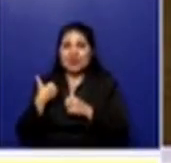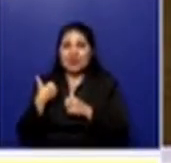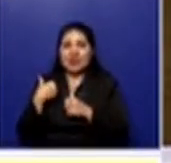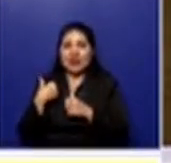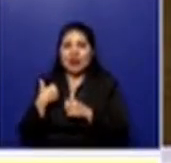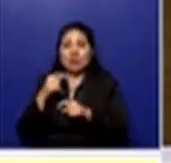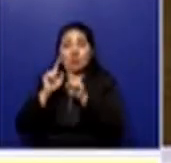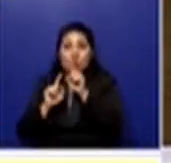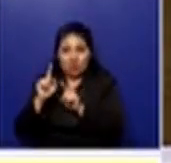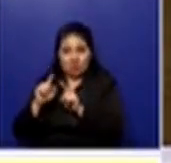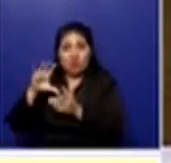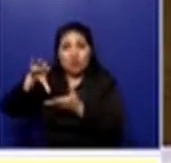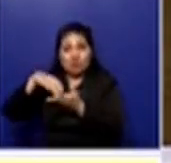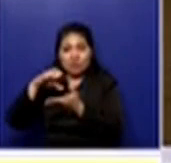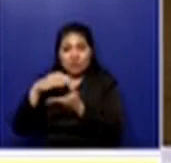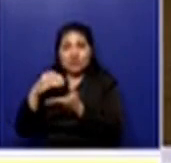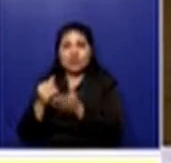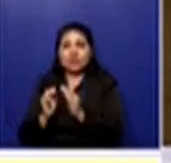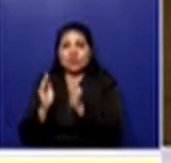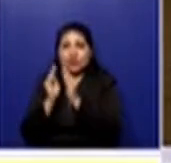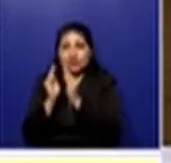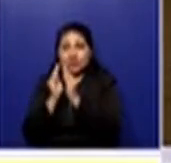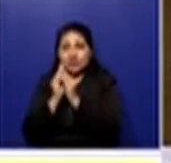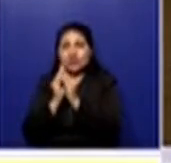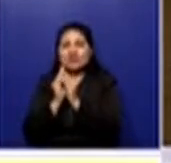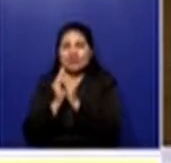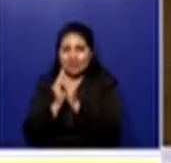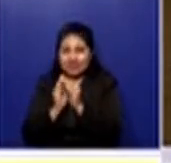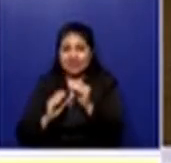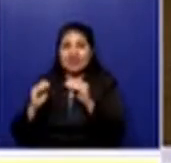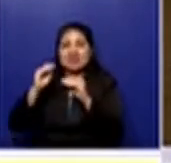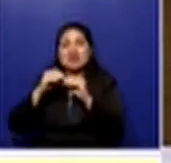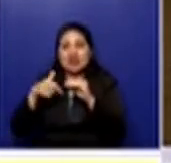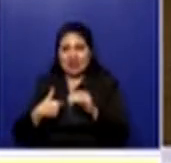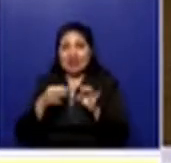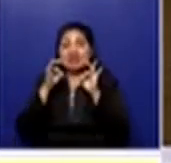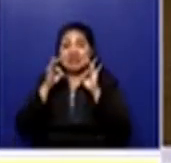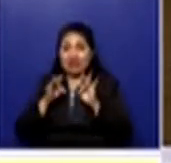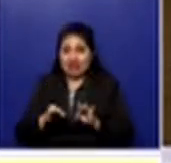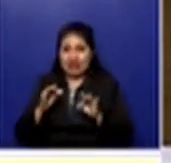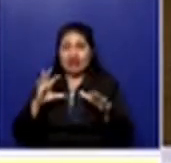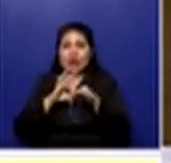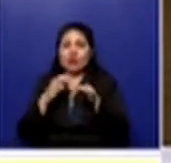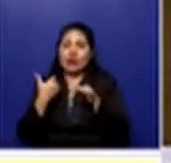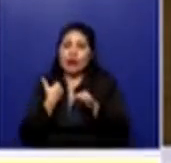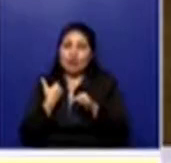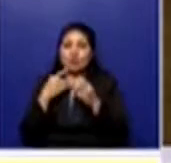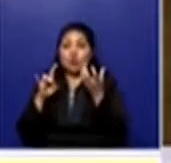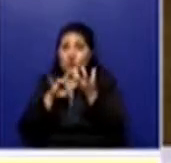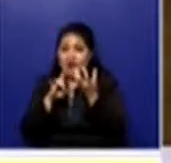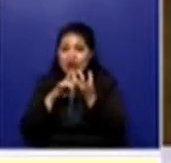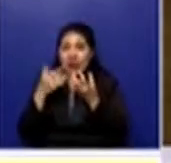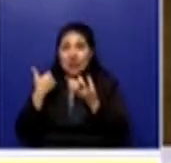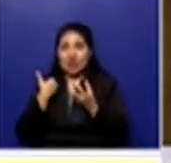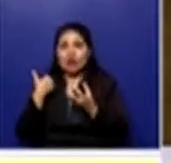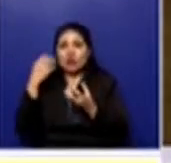วจมาเพิ่มเติมนะคะโดยเฉพาะผลสำรวจหลายๆด้านที่เป็นการยืนยันเรื่องของคุณค่าและบทบาทของสื่อส